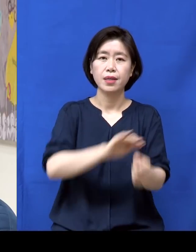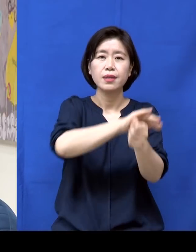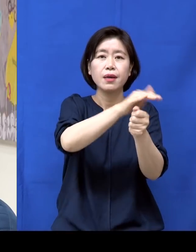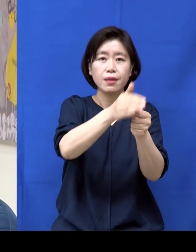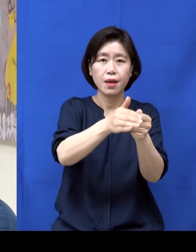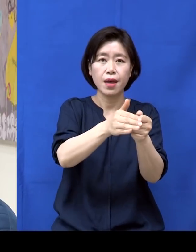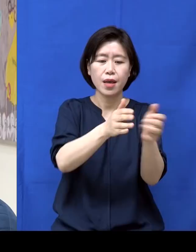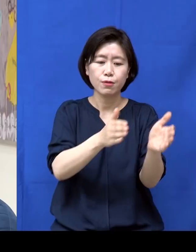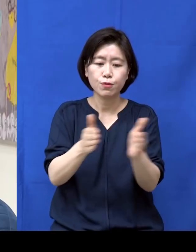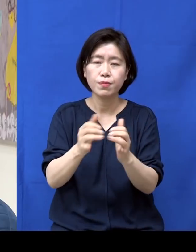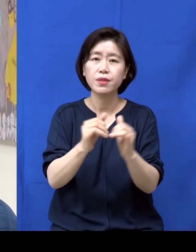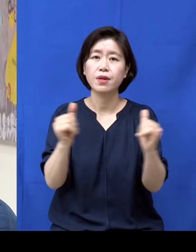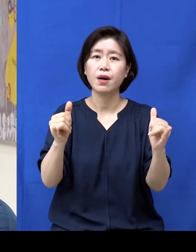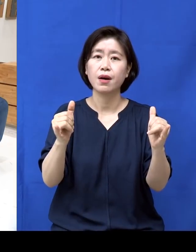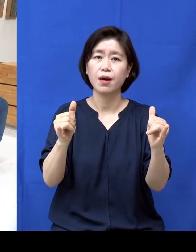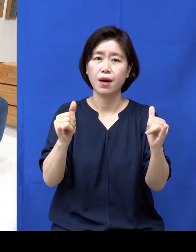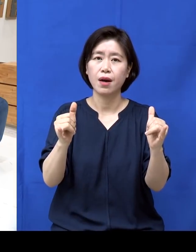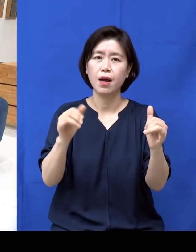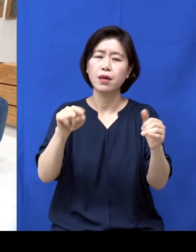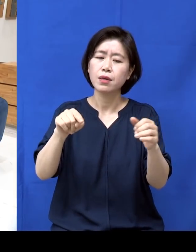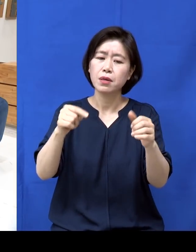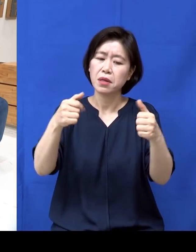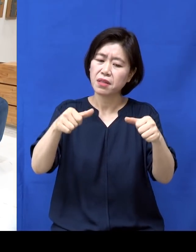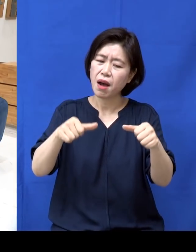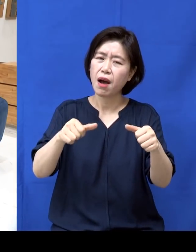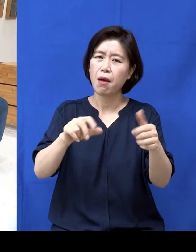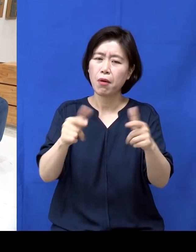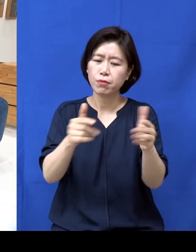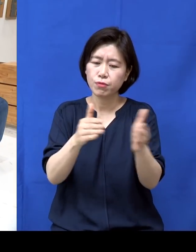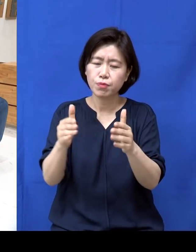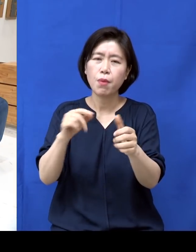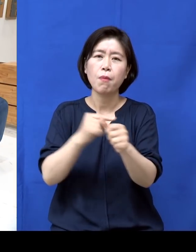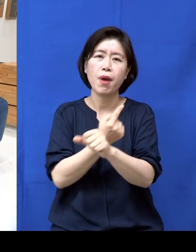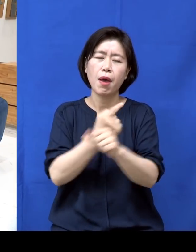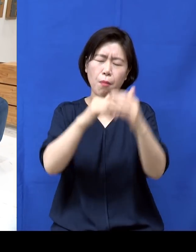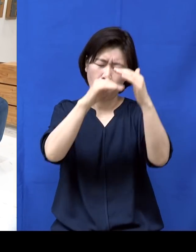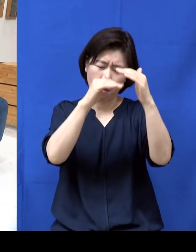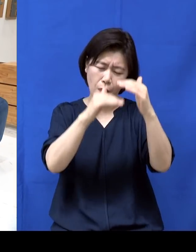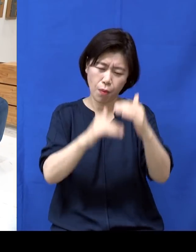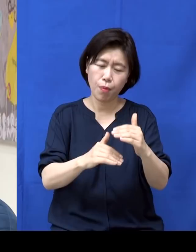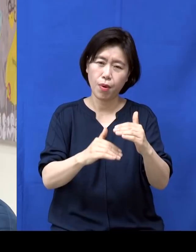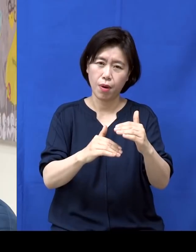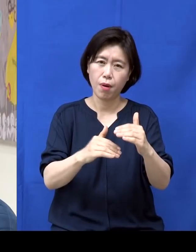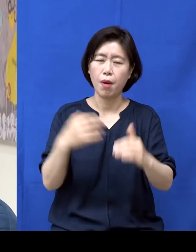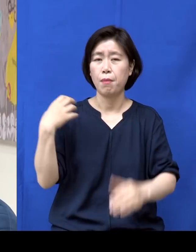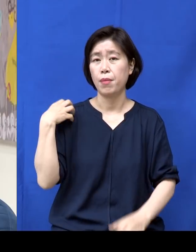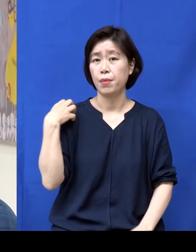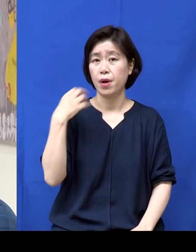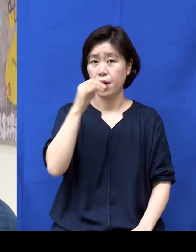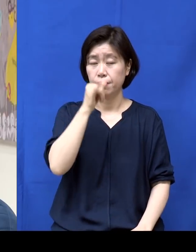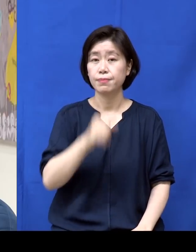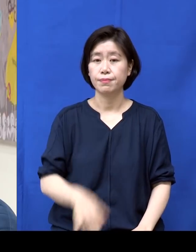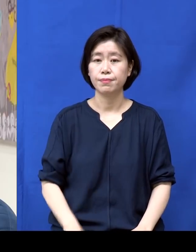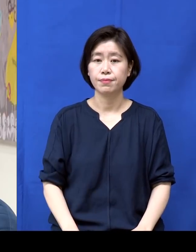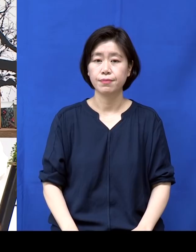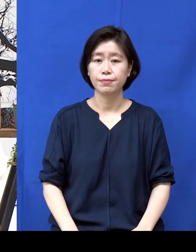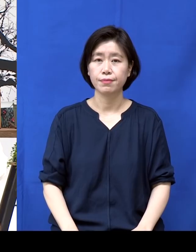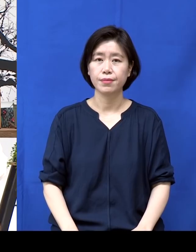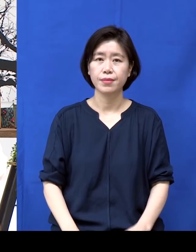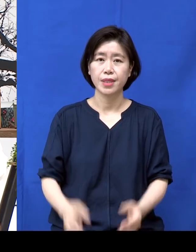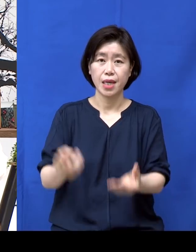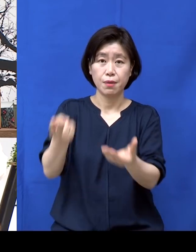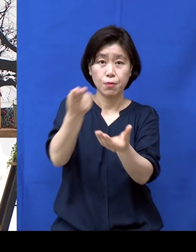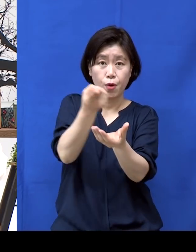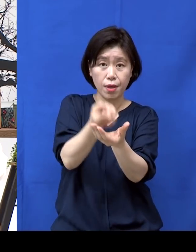이면에 네. 여러 가지 일들을 하게 되는 그렇죠. 거거든요. 이게 참관을 처음 하게 된 게 뭐냐면 네. 특별히 입관 과정이었어요.